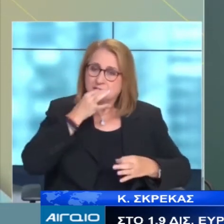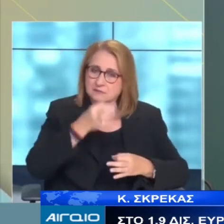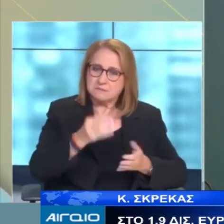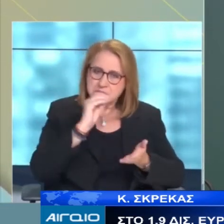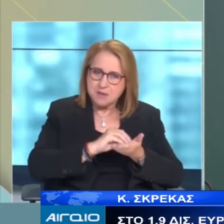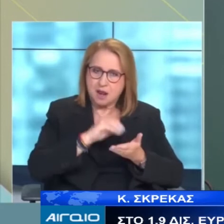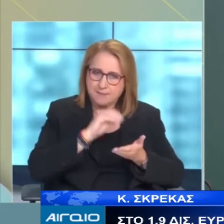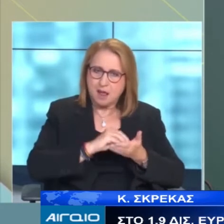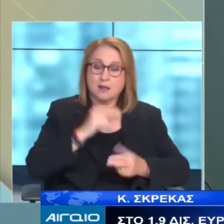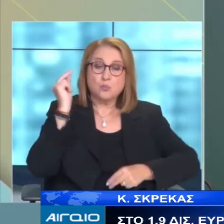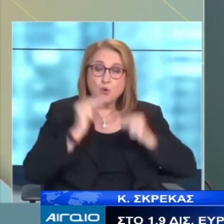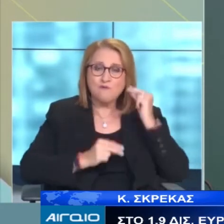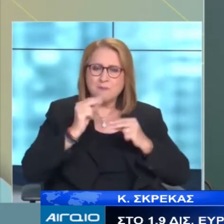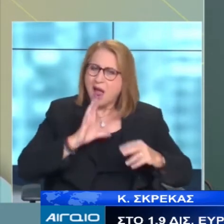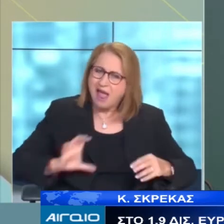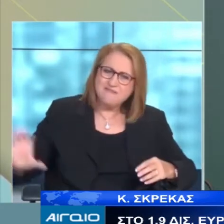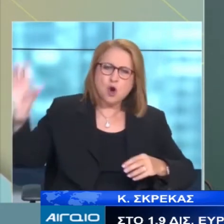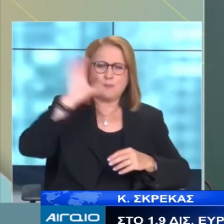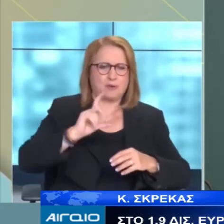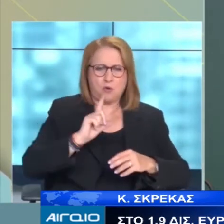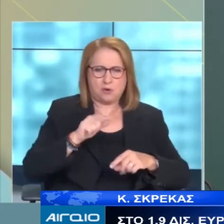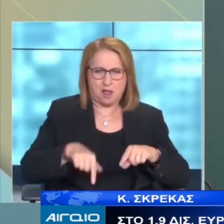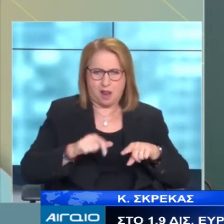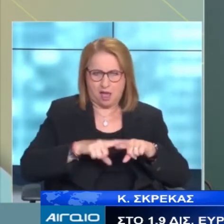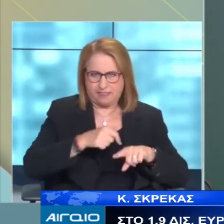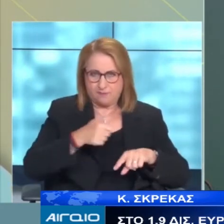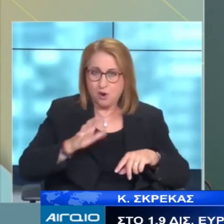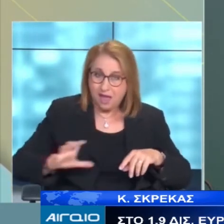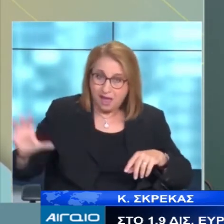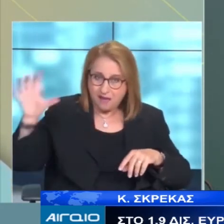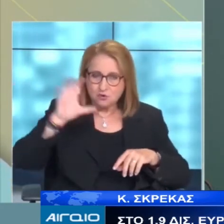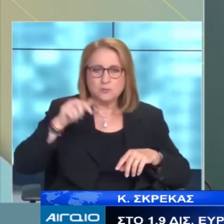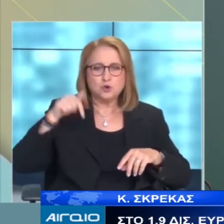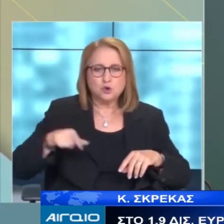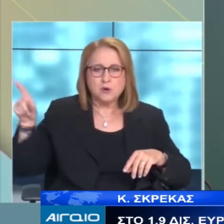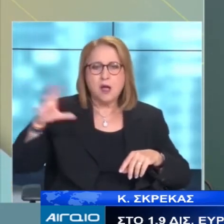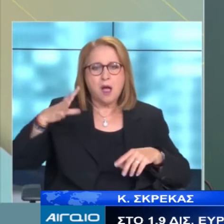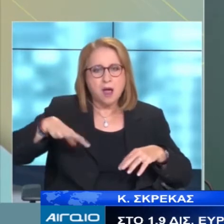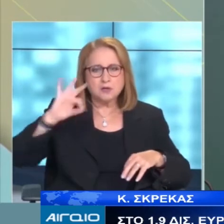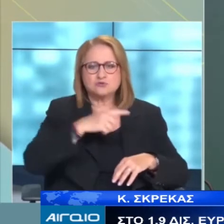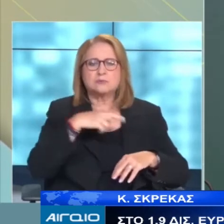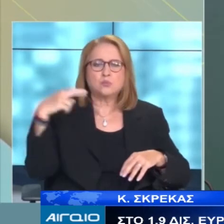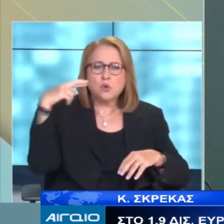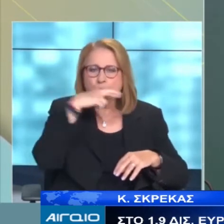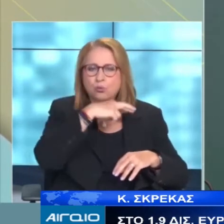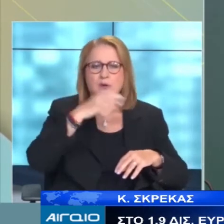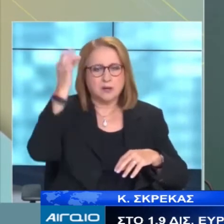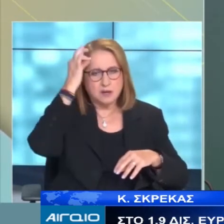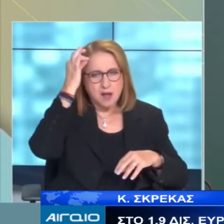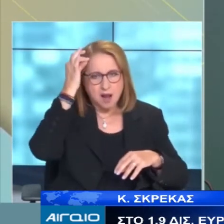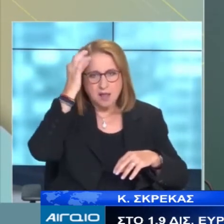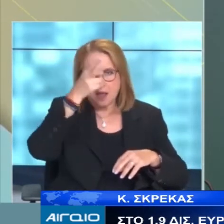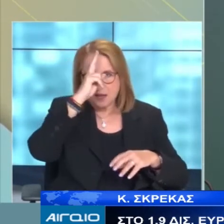λαμβάνονται σε όλη την Ευρώπη, με κορυφαία παραδείγματα αυτά που συμβαίνουν στη Γαλλία και στη Γερμανία, δεν αφήνουν περιθώρια για